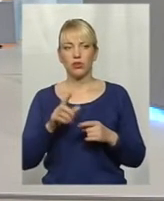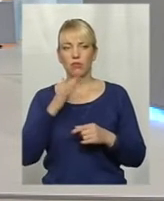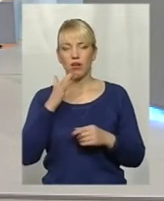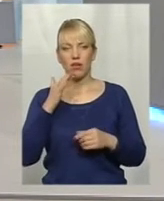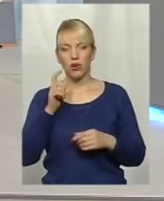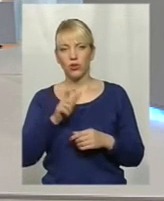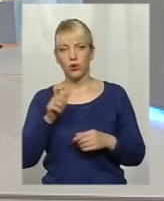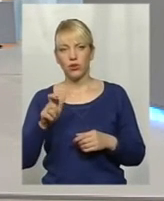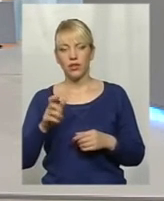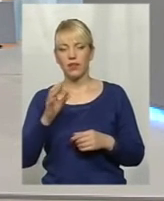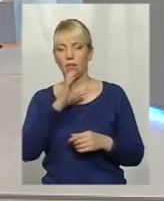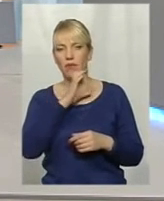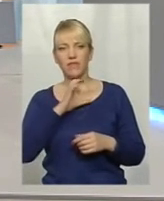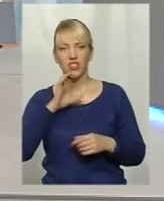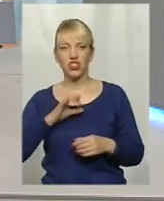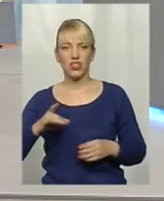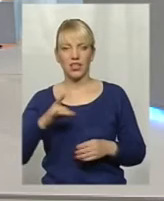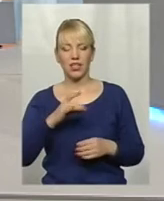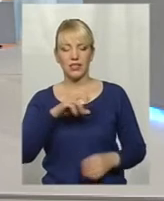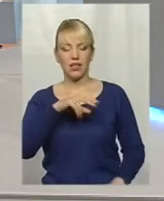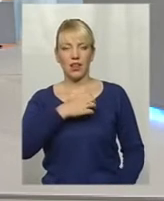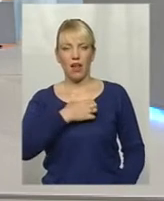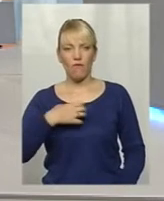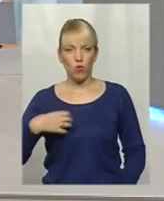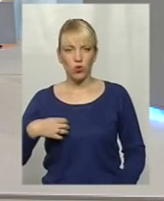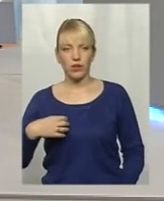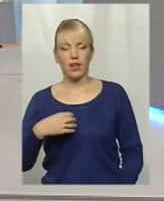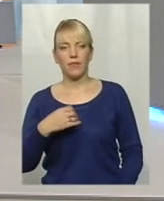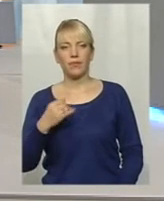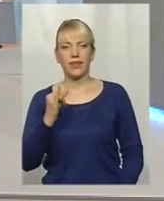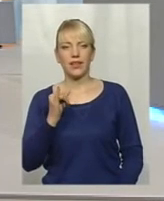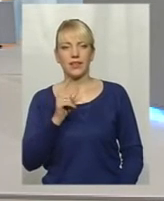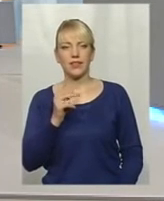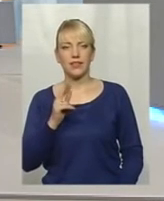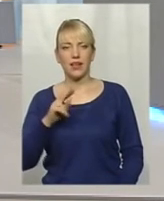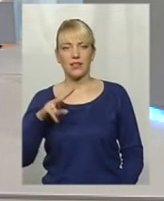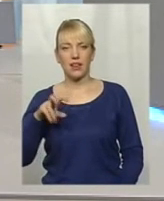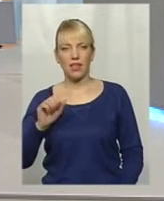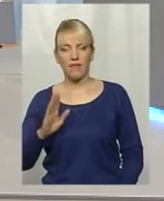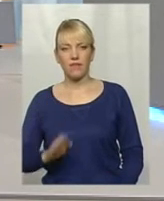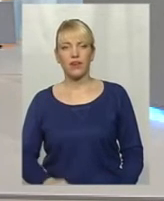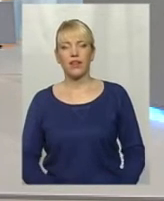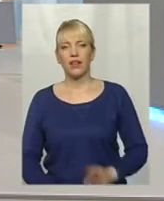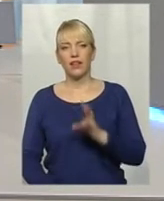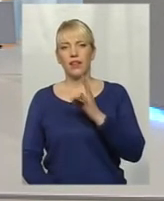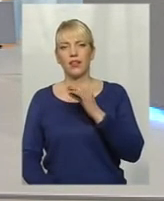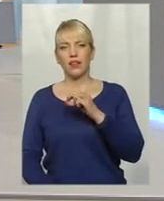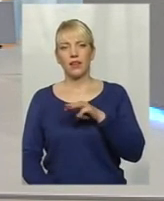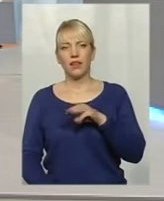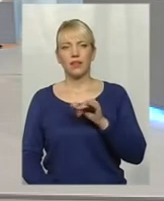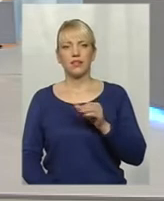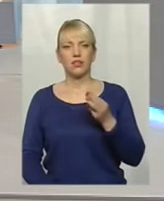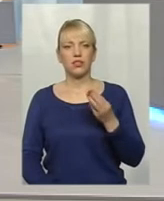претендентів на північні райони – Славута, Ізяслав, Тішин, саме на ці райони